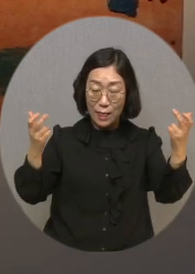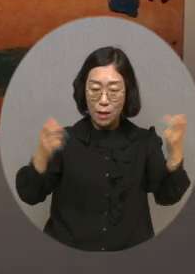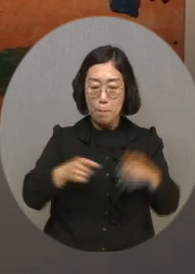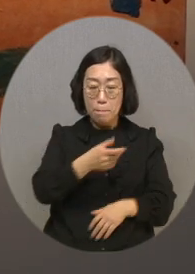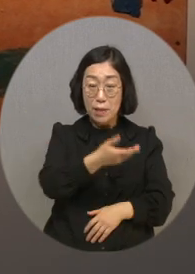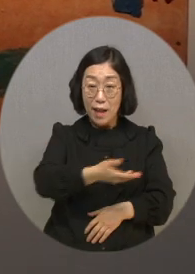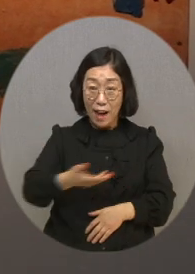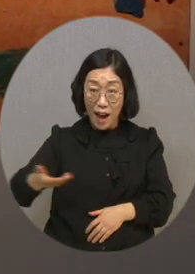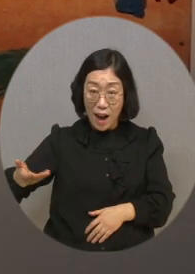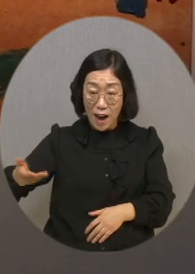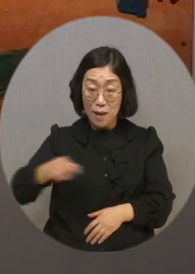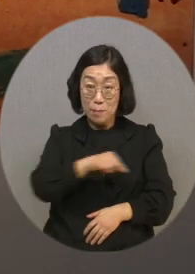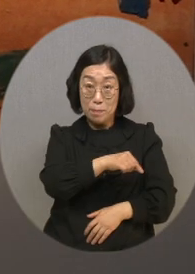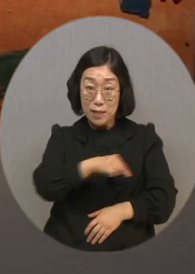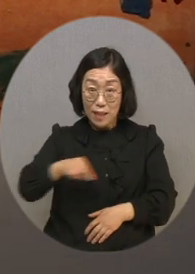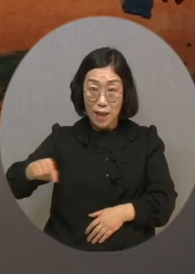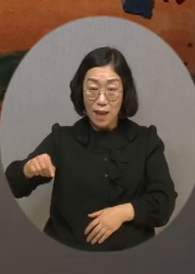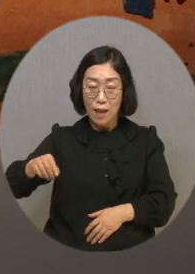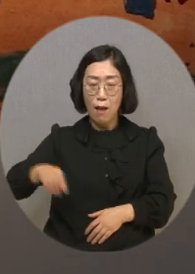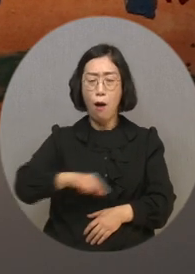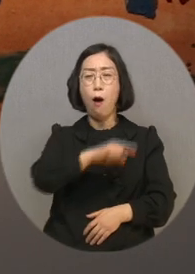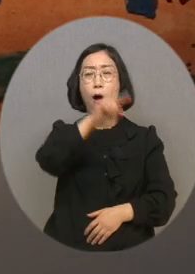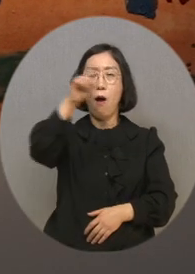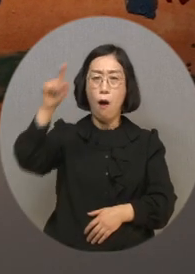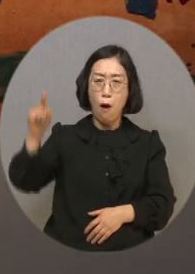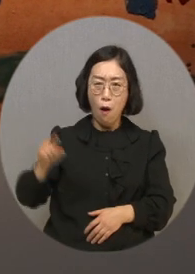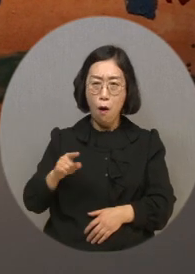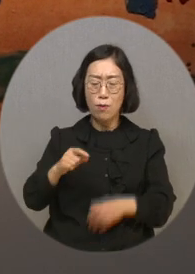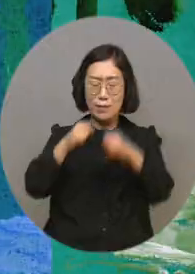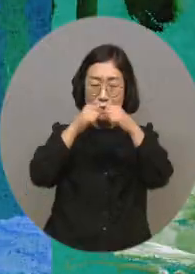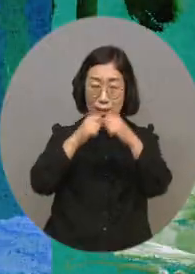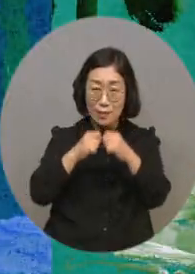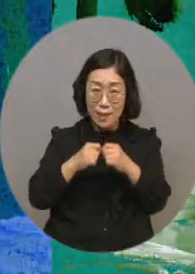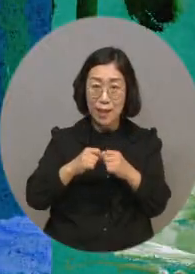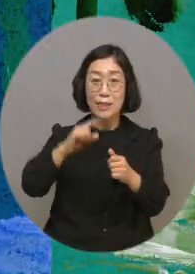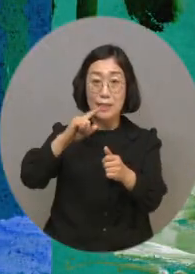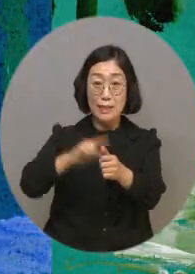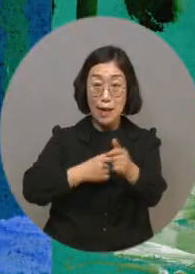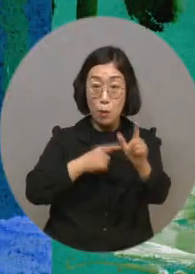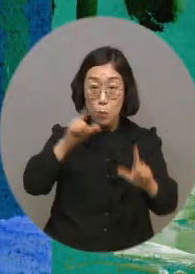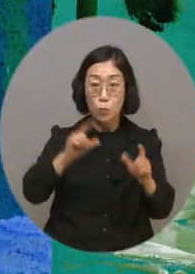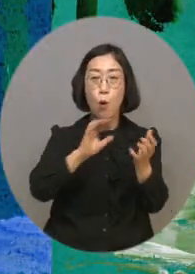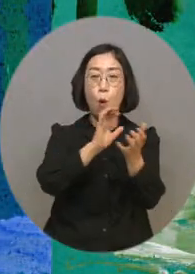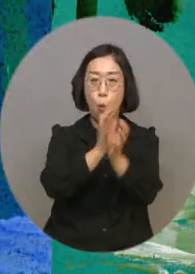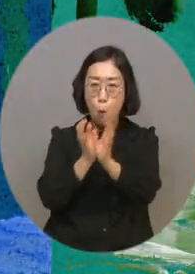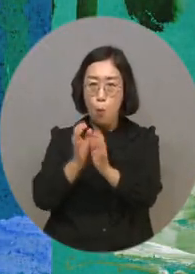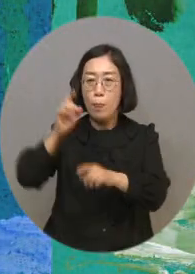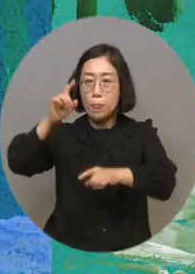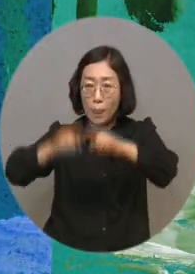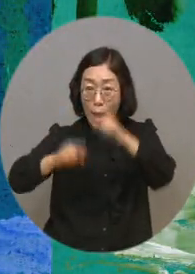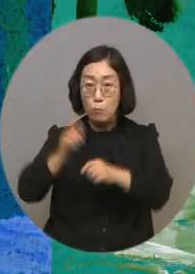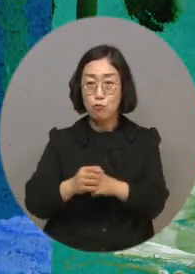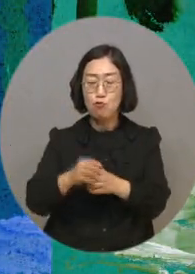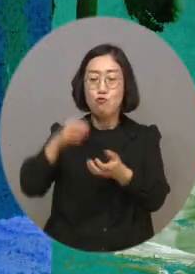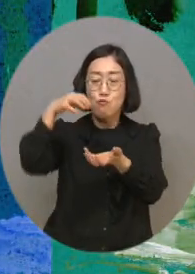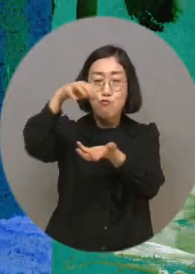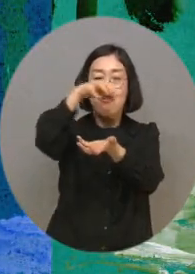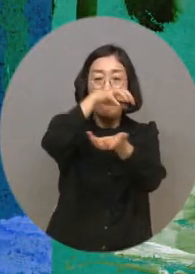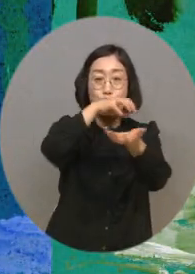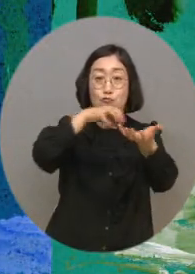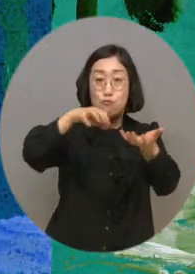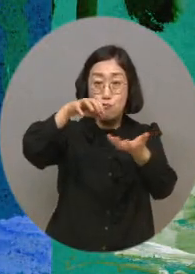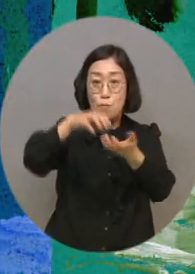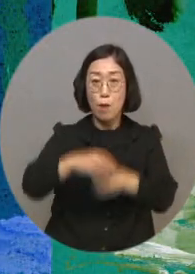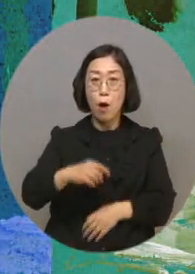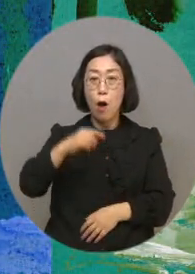강, 여기에 대자연의 섬세함을 오롯이 지닌 나무와 꽃, 구름들이 고유한